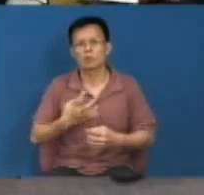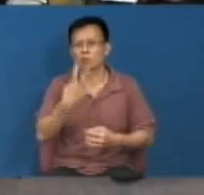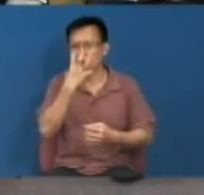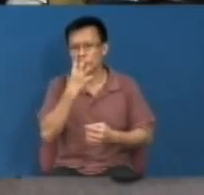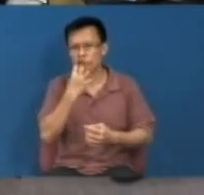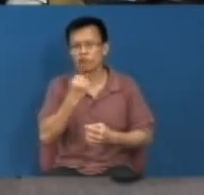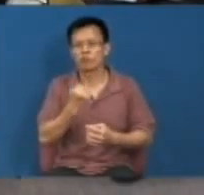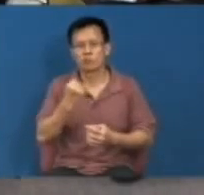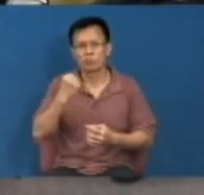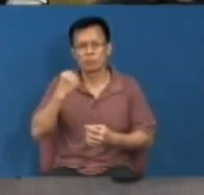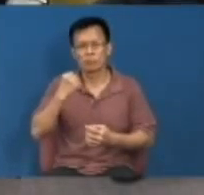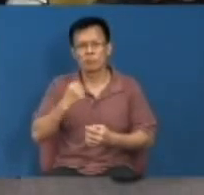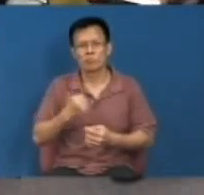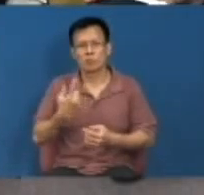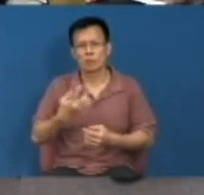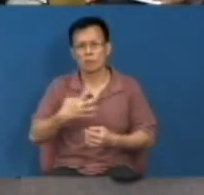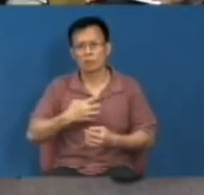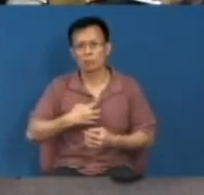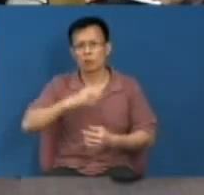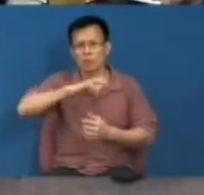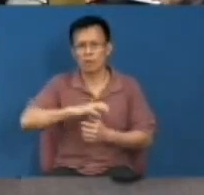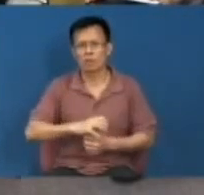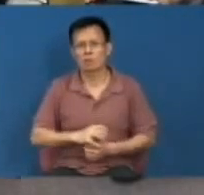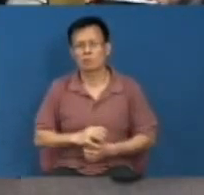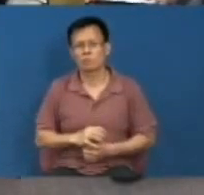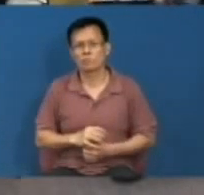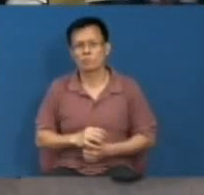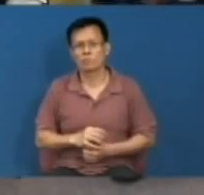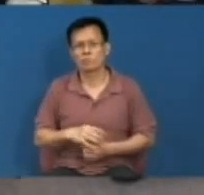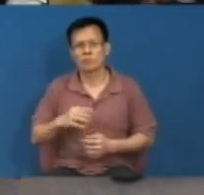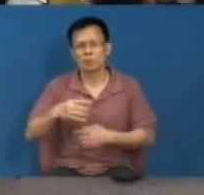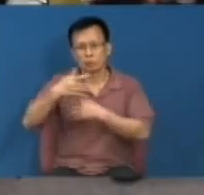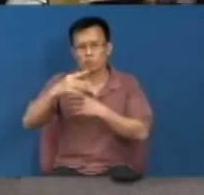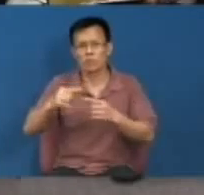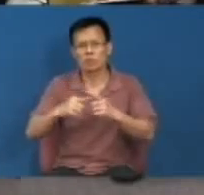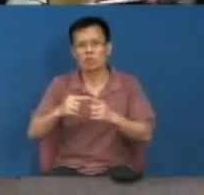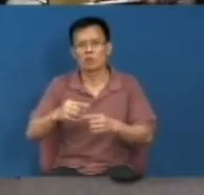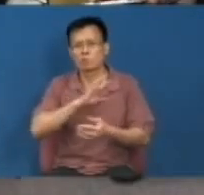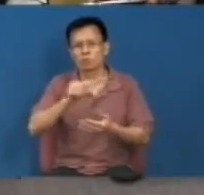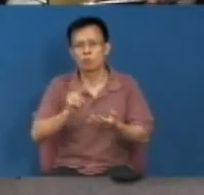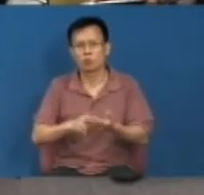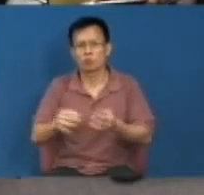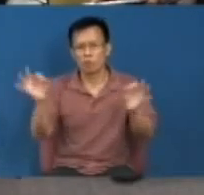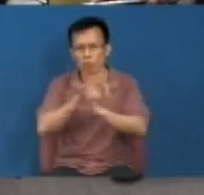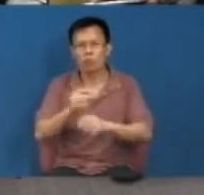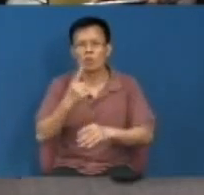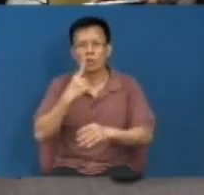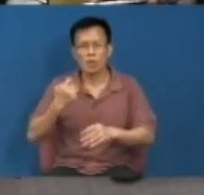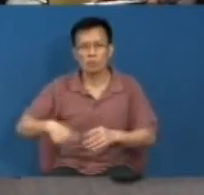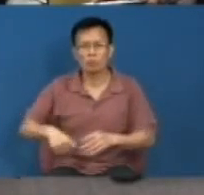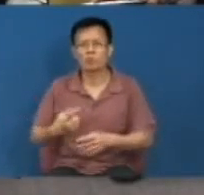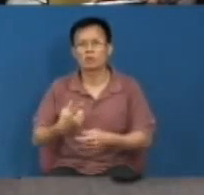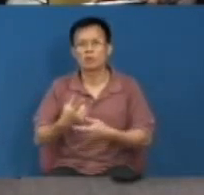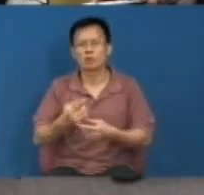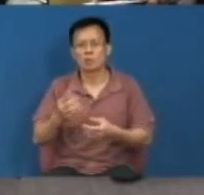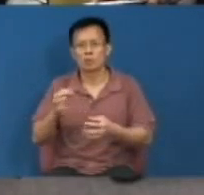嗰啲係嗰個壓力。 我哋都同時做過唔少嘅激情。 咁嗰啲人唔信，佢以為我哋貪錢，以為我哋貪得無厭。其